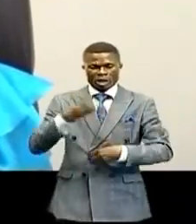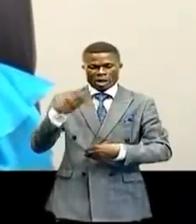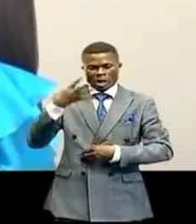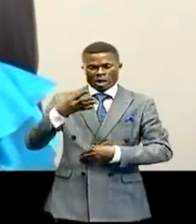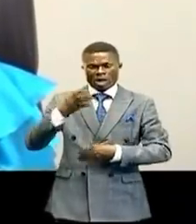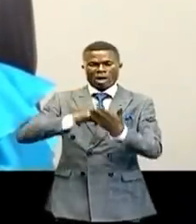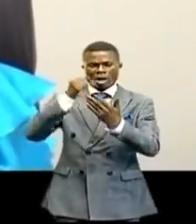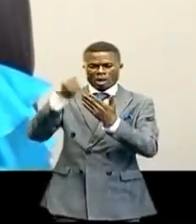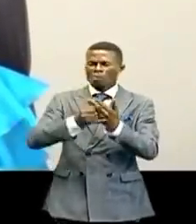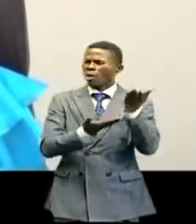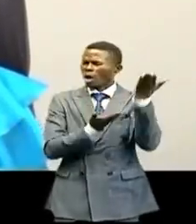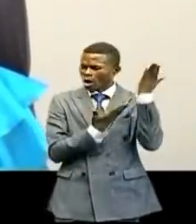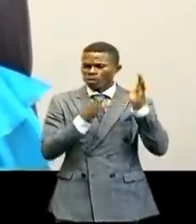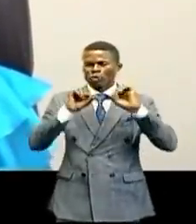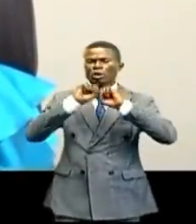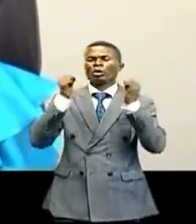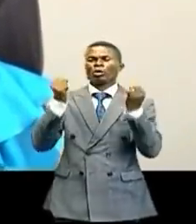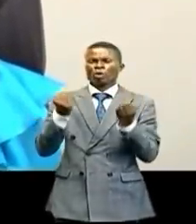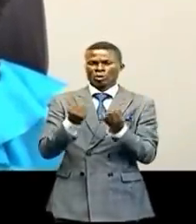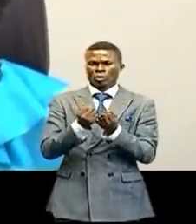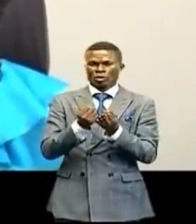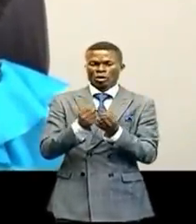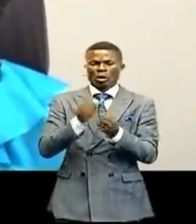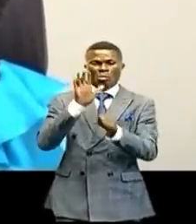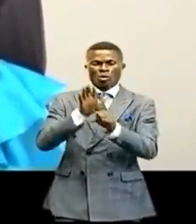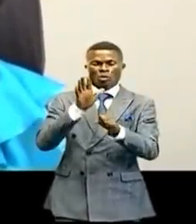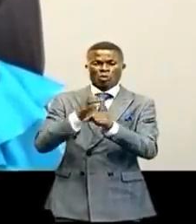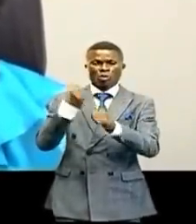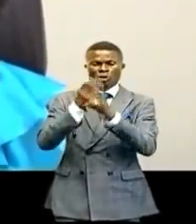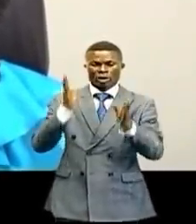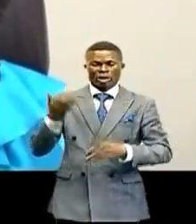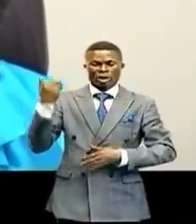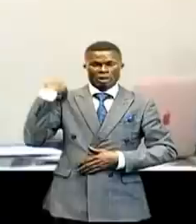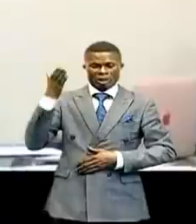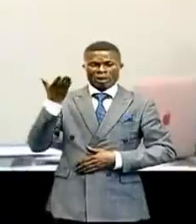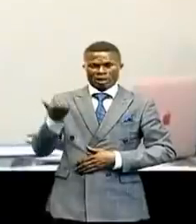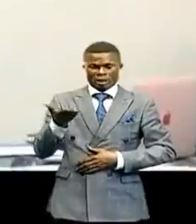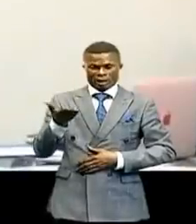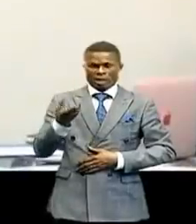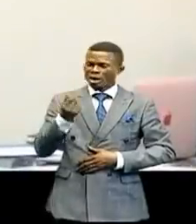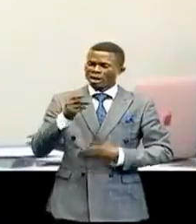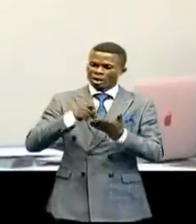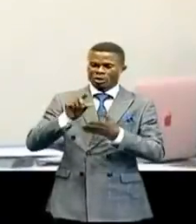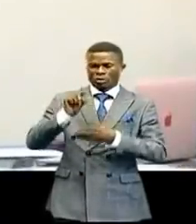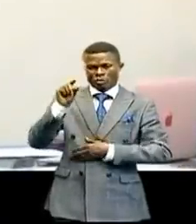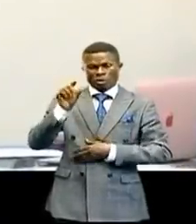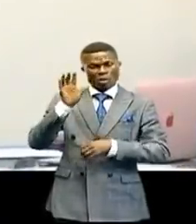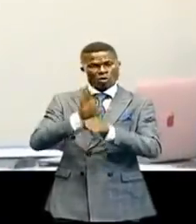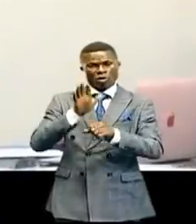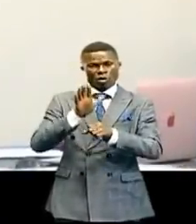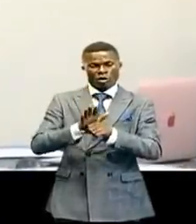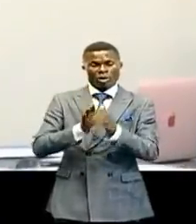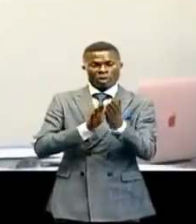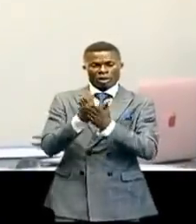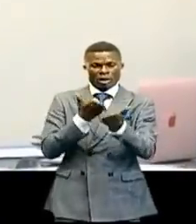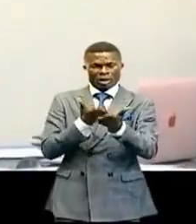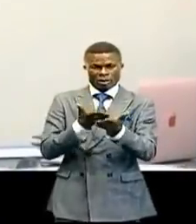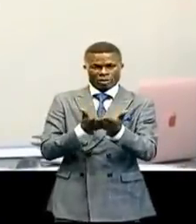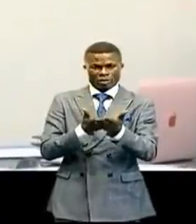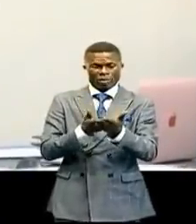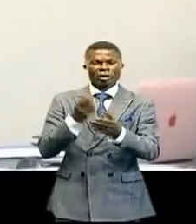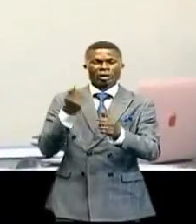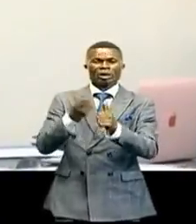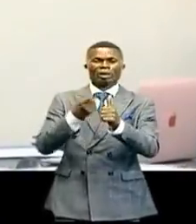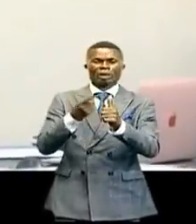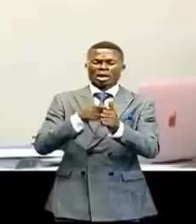projet à haute portée sociale, vu le grand nombre de personnes à faible revenu, pour la plupart qui sont concernées. Il